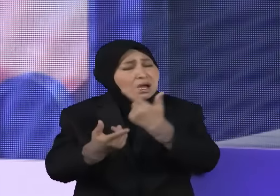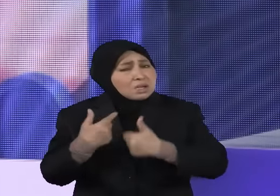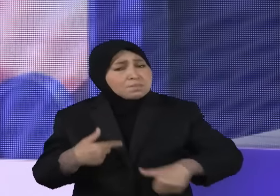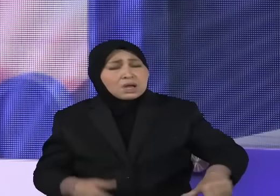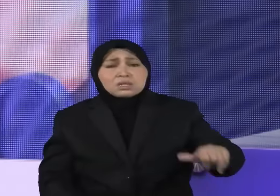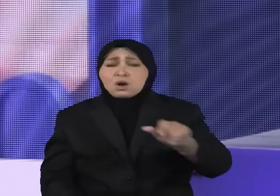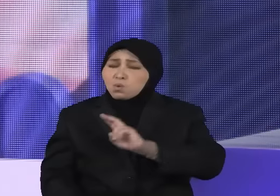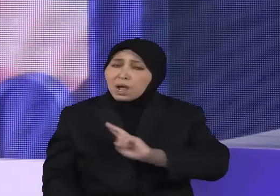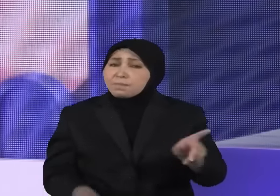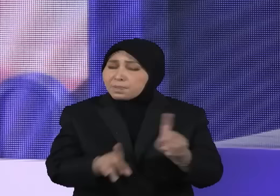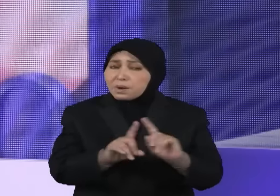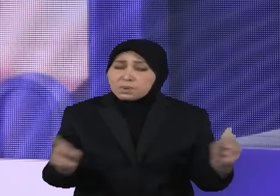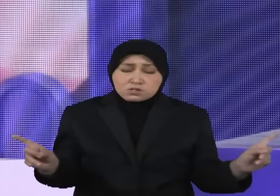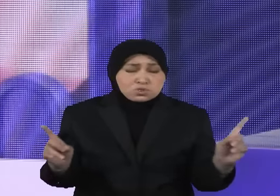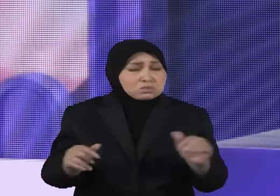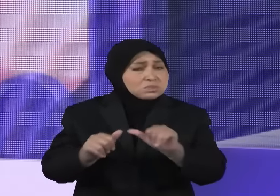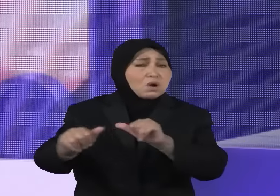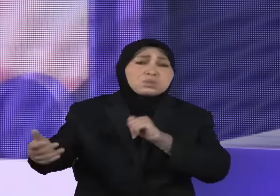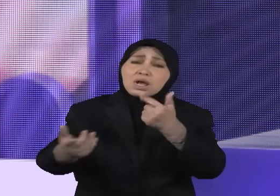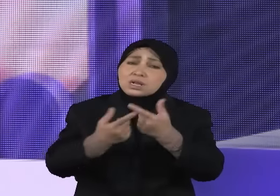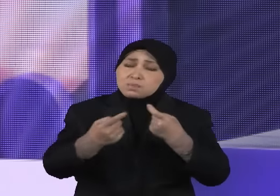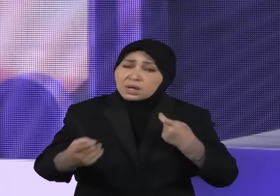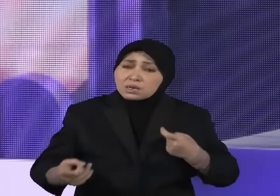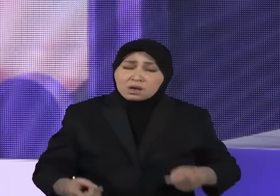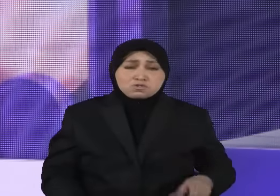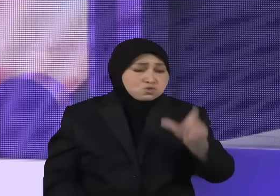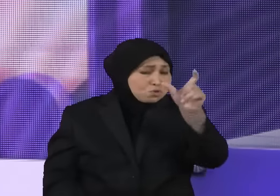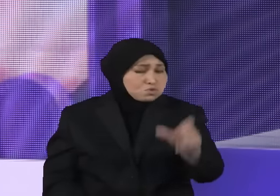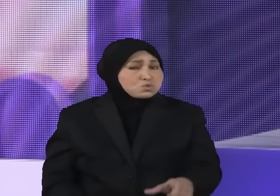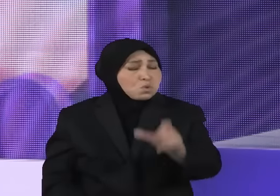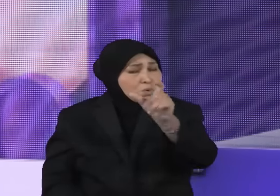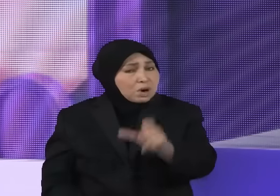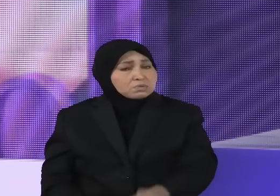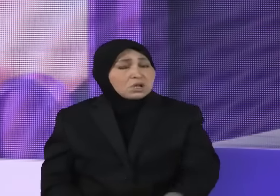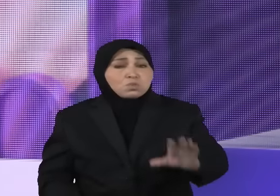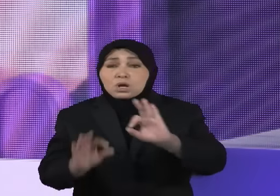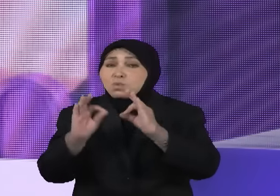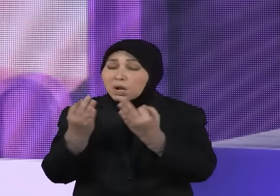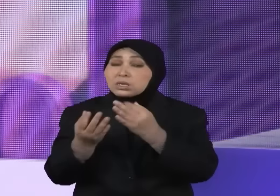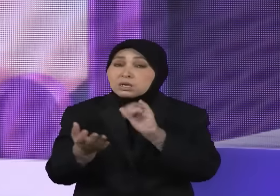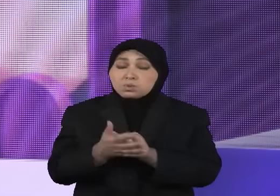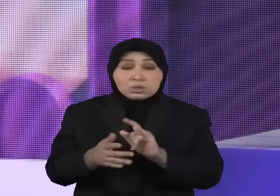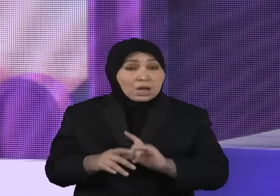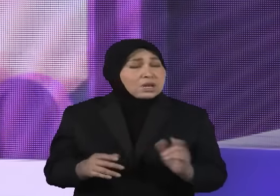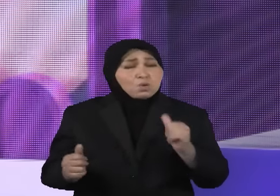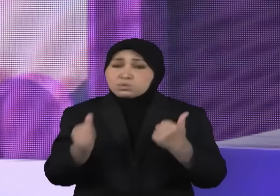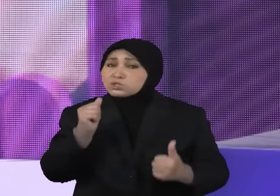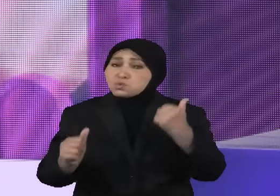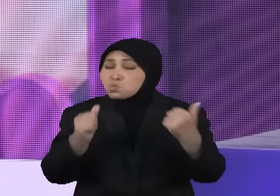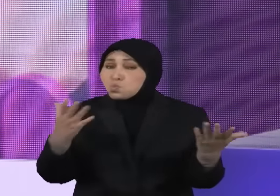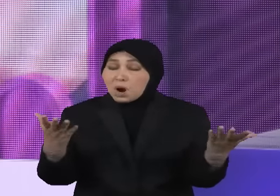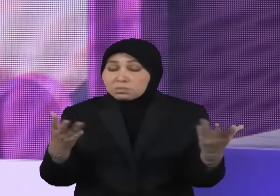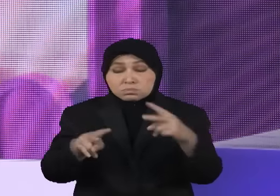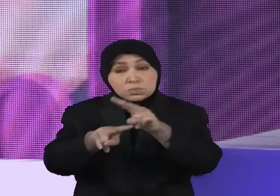agama berbeza, jauh daripada seseorang ataupun sesebuah keluarga tersebut. Maka mana-mana saksi ini